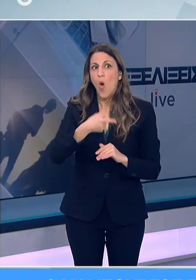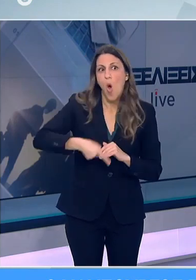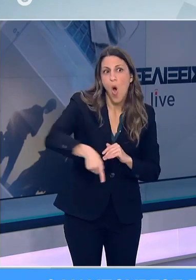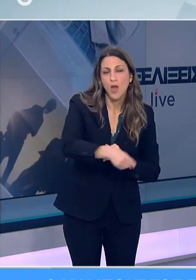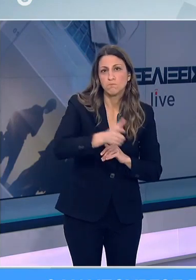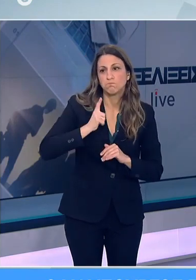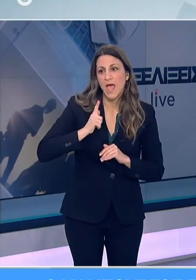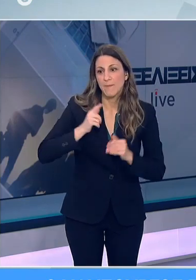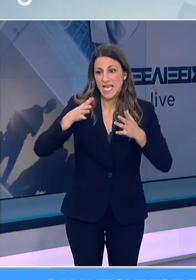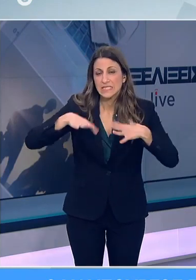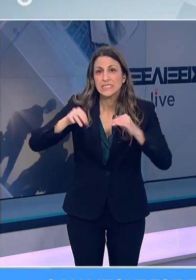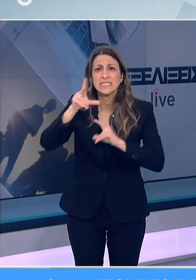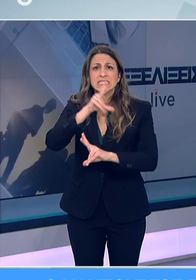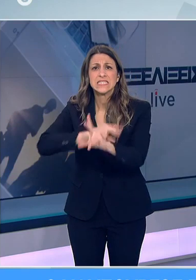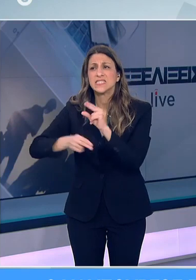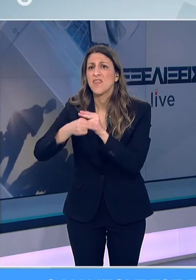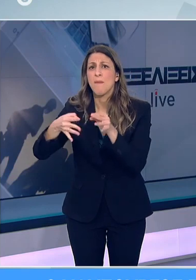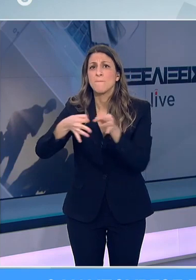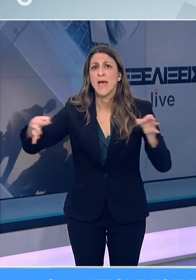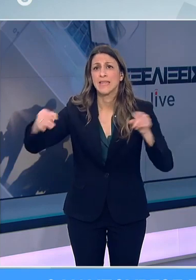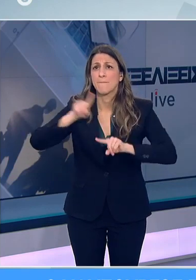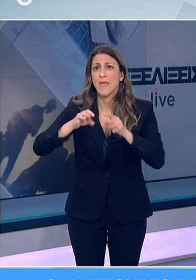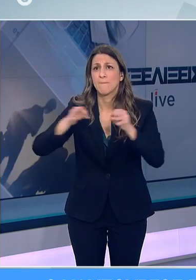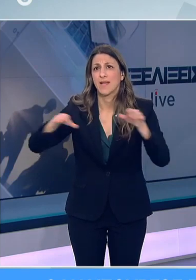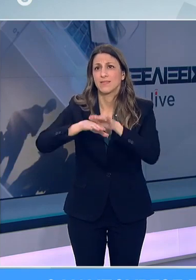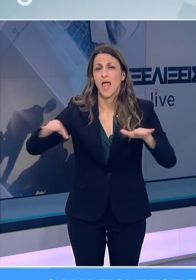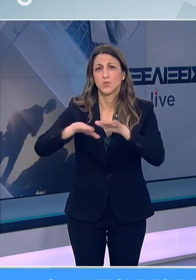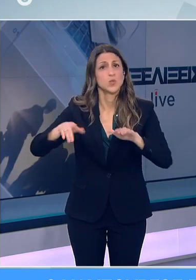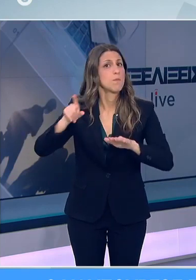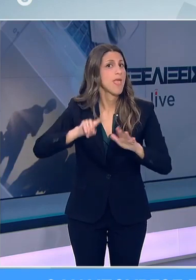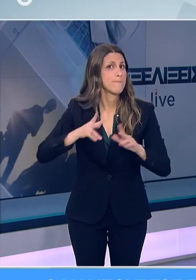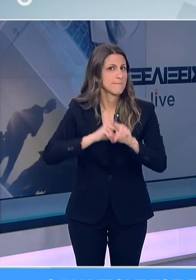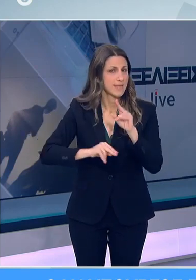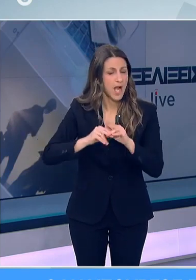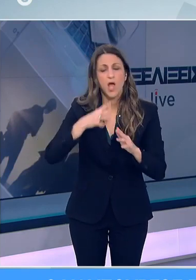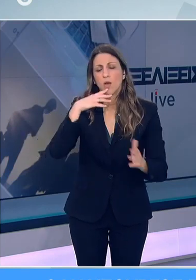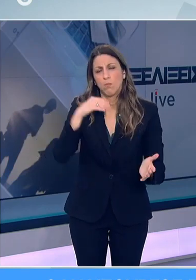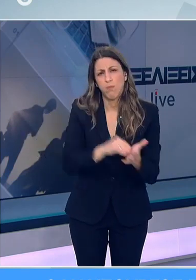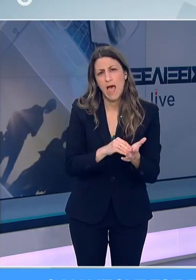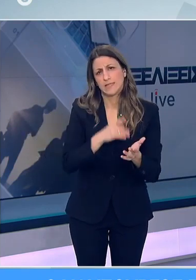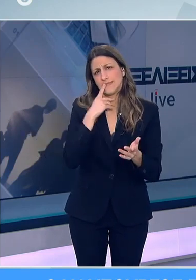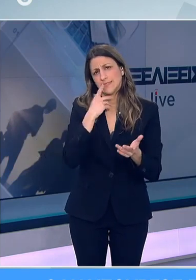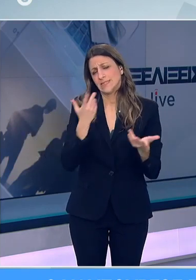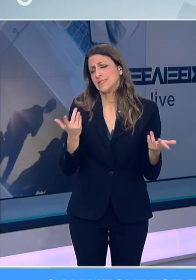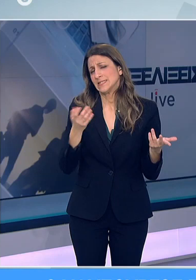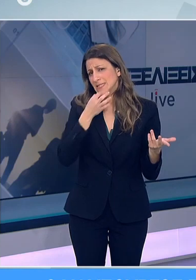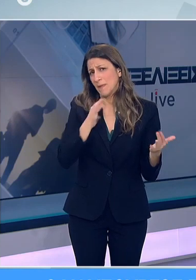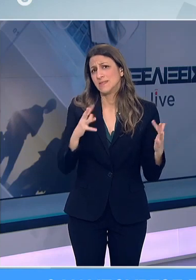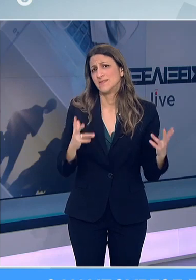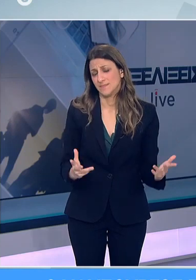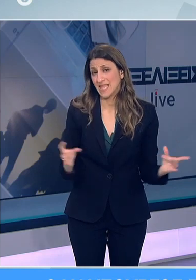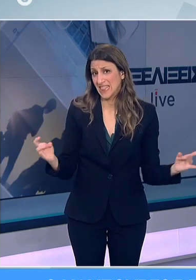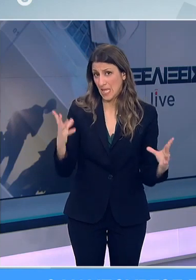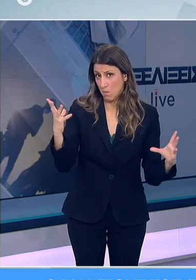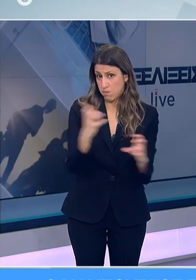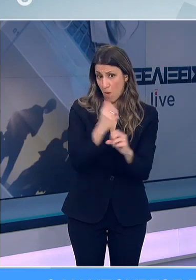την έναρξη της συζήτησης σύντομα για την όποια σταδιακή άρση των μέτρων. Και αυτό γιατί, όπως επαναλαμβάνουμε συχνά, ό,τι έχουμε πετύχει μπορεί πολύ